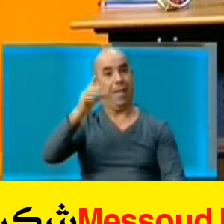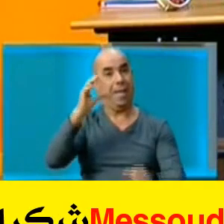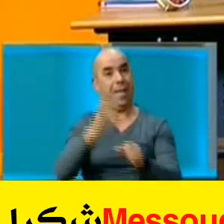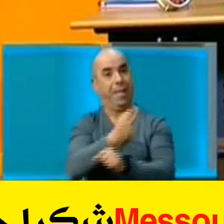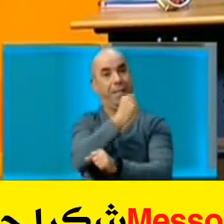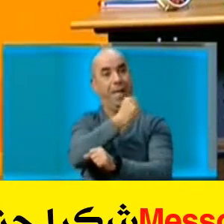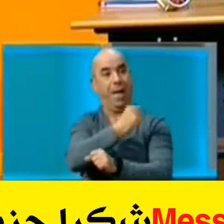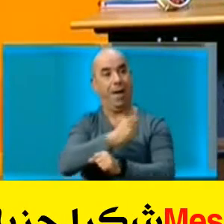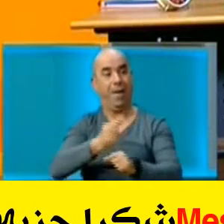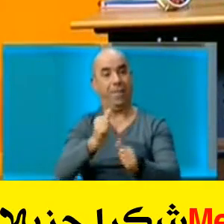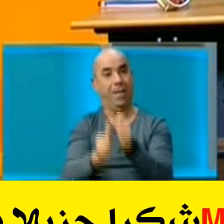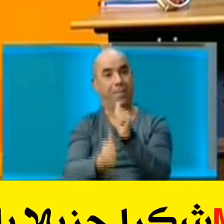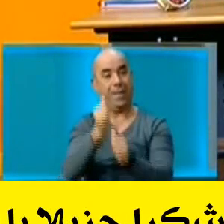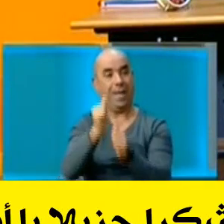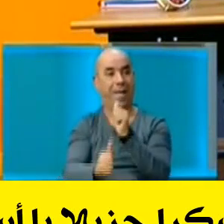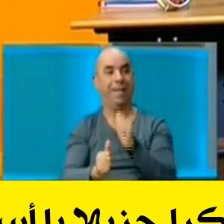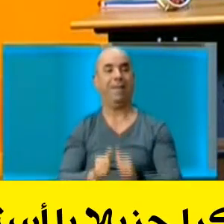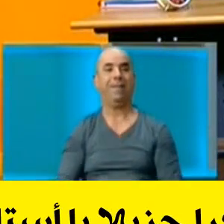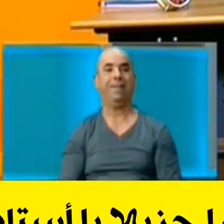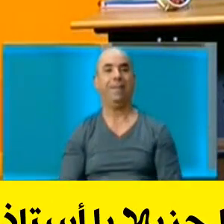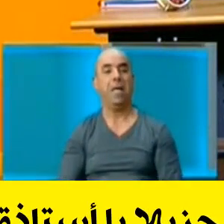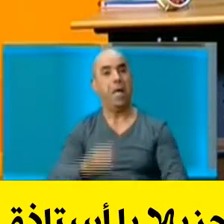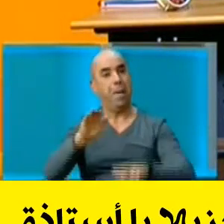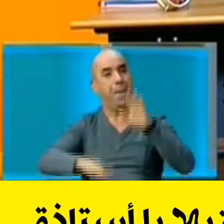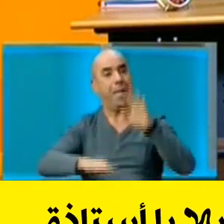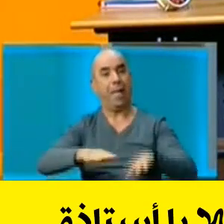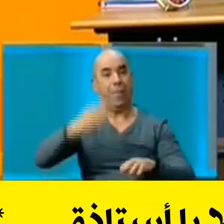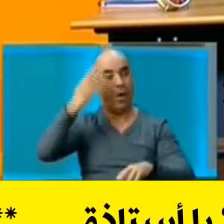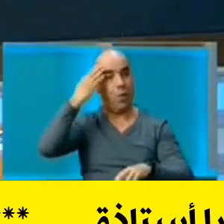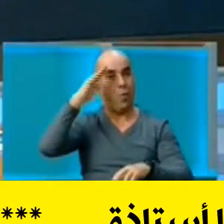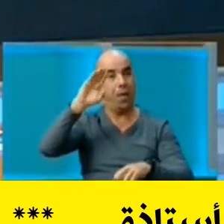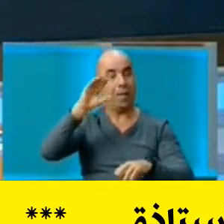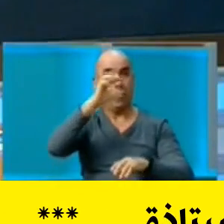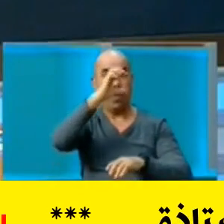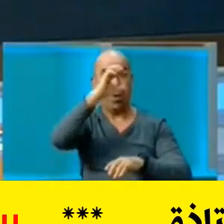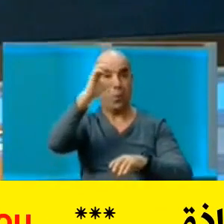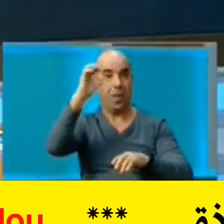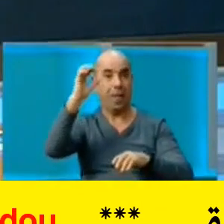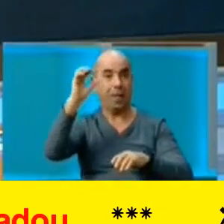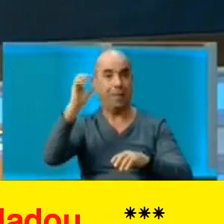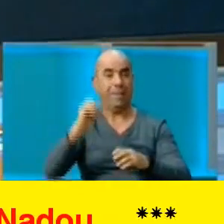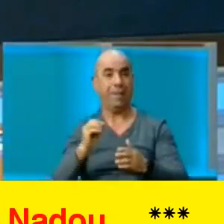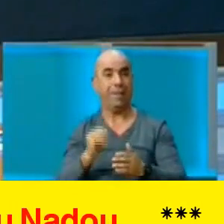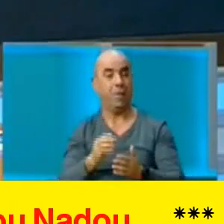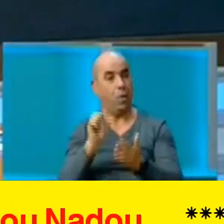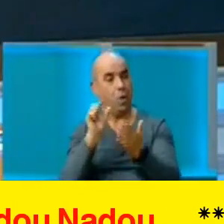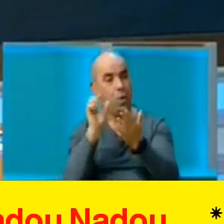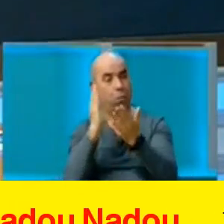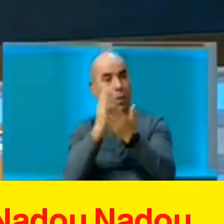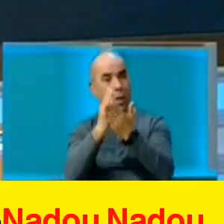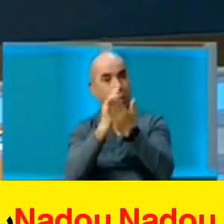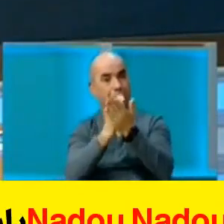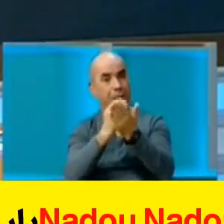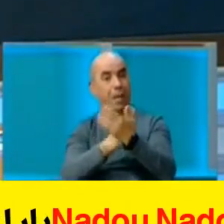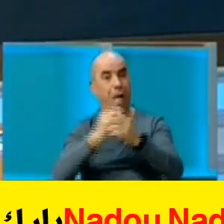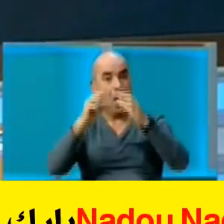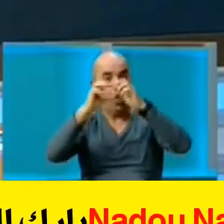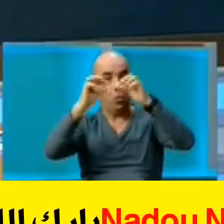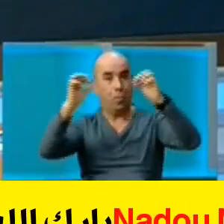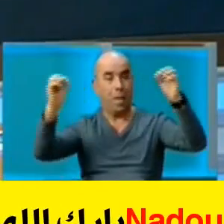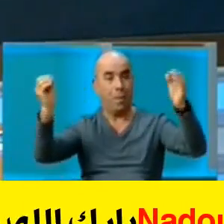المسابقة، من خلالها سوف نتعرف على مكونات، جيد، مكونات الجملة